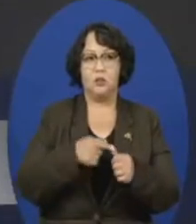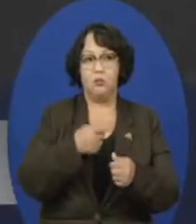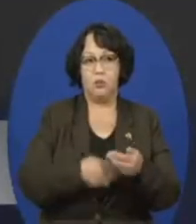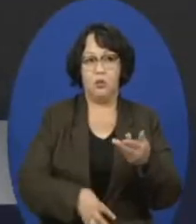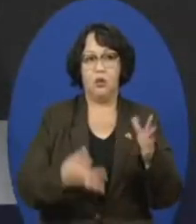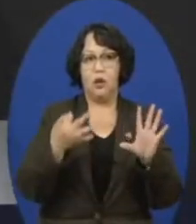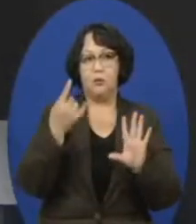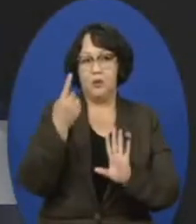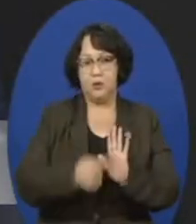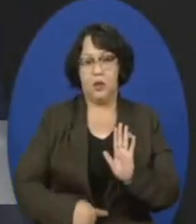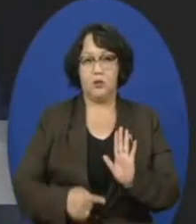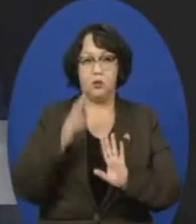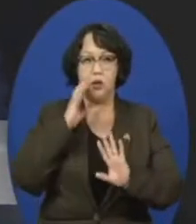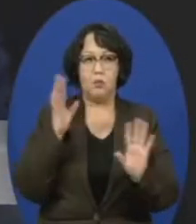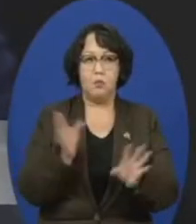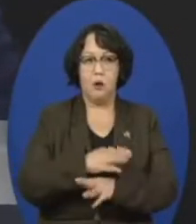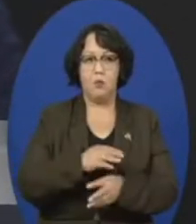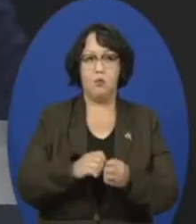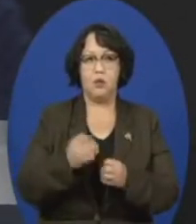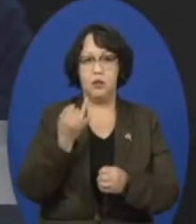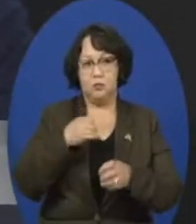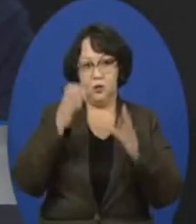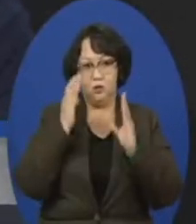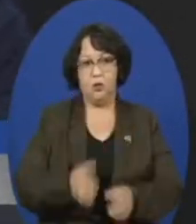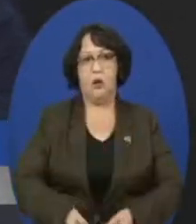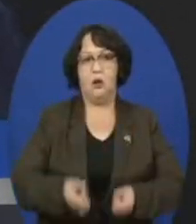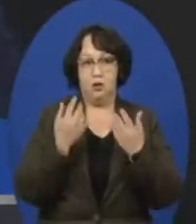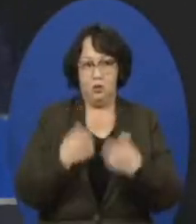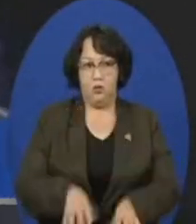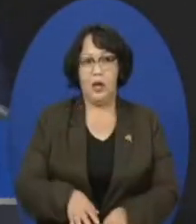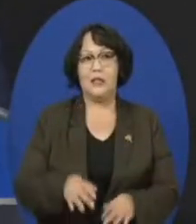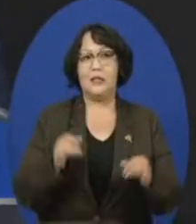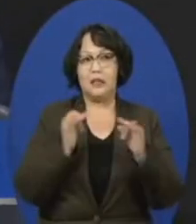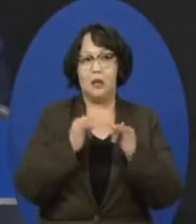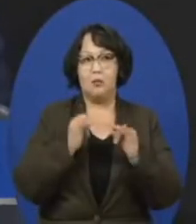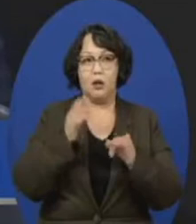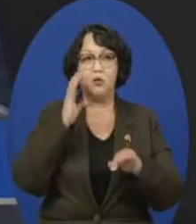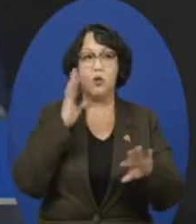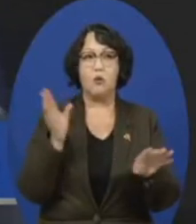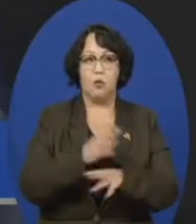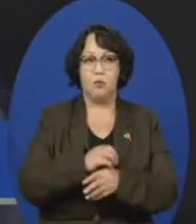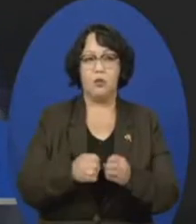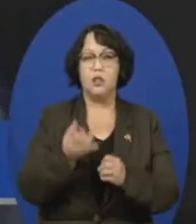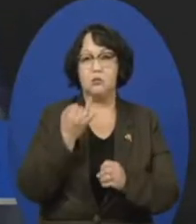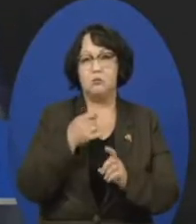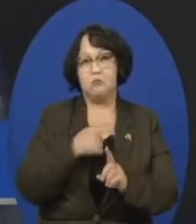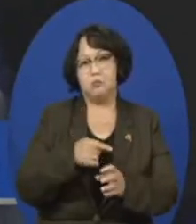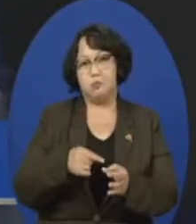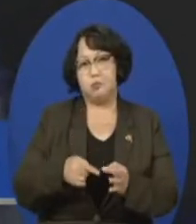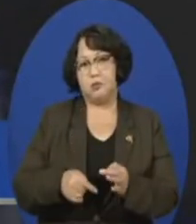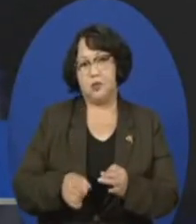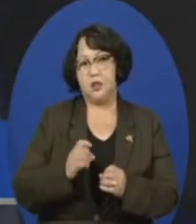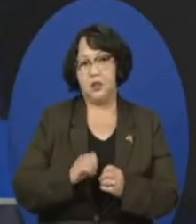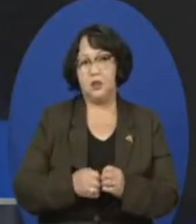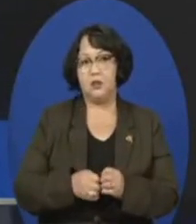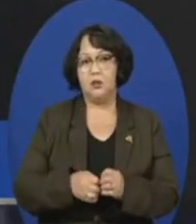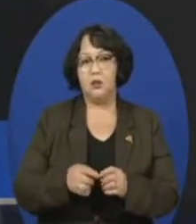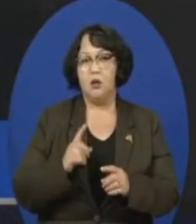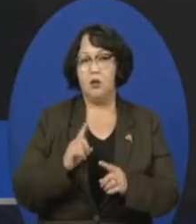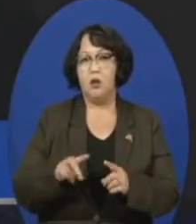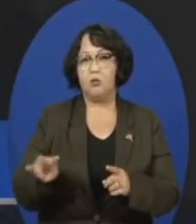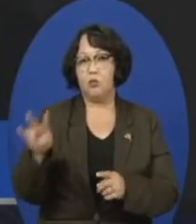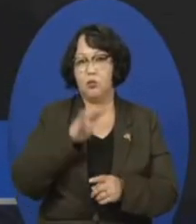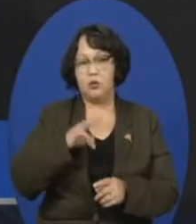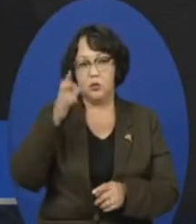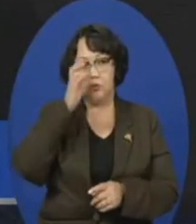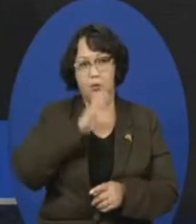бүртгэлийг 8-р сард зохион байгуулах ийм шийдлийг гаргасан. Дээрээс нь цахимаар зохион байгуулах ийм чиглэл зохион байгуулалтыг бол